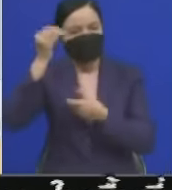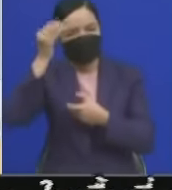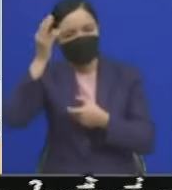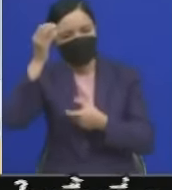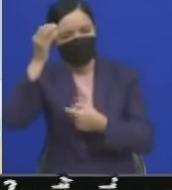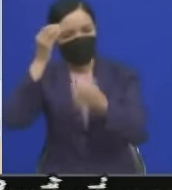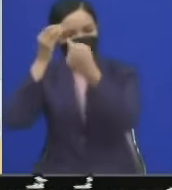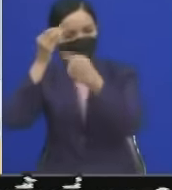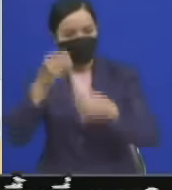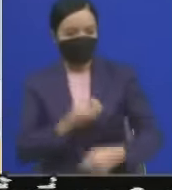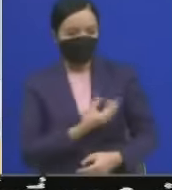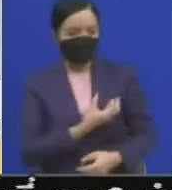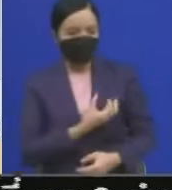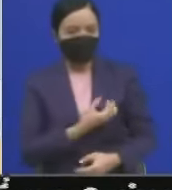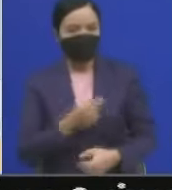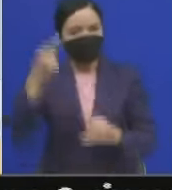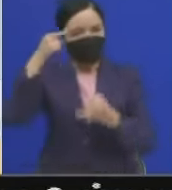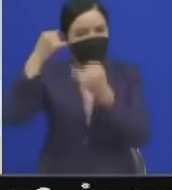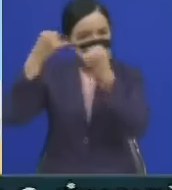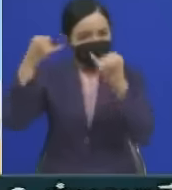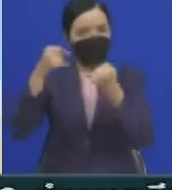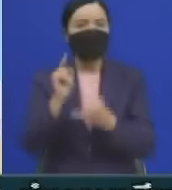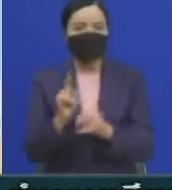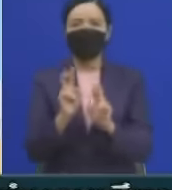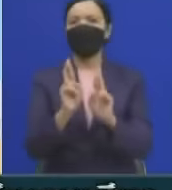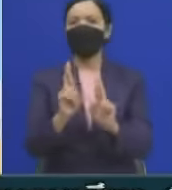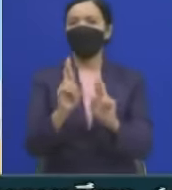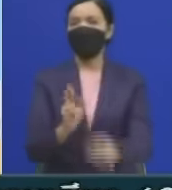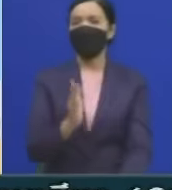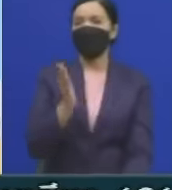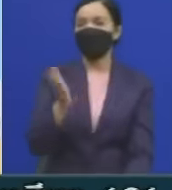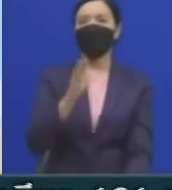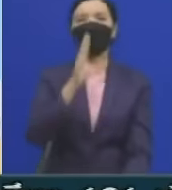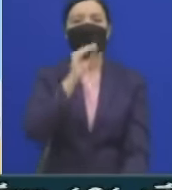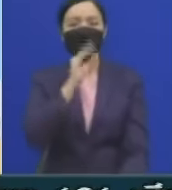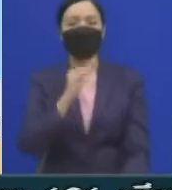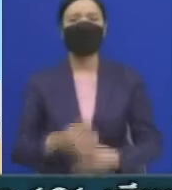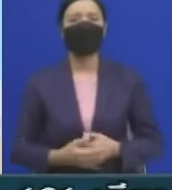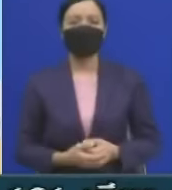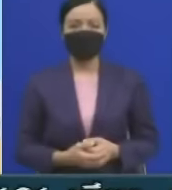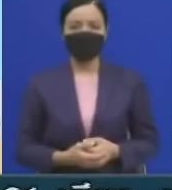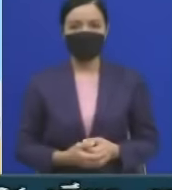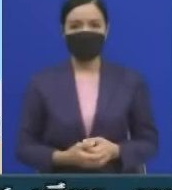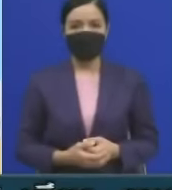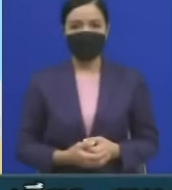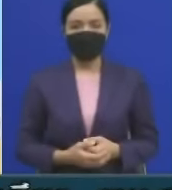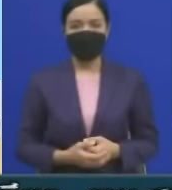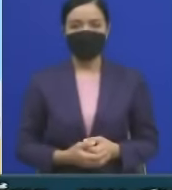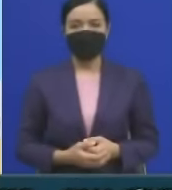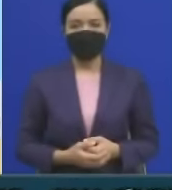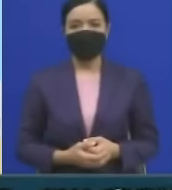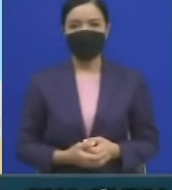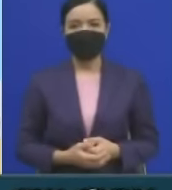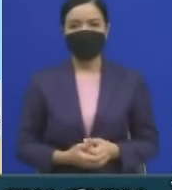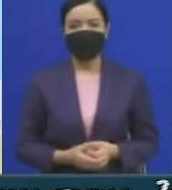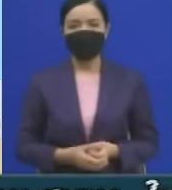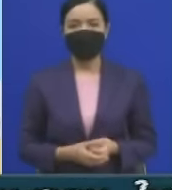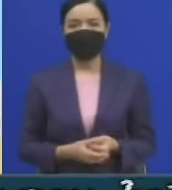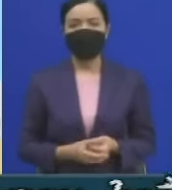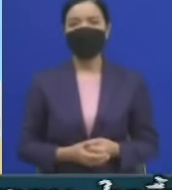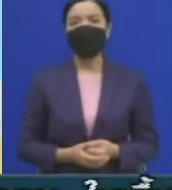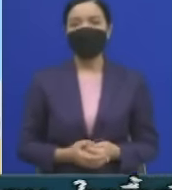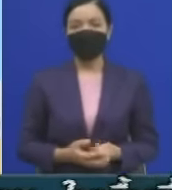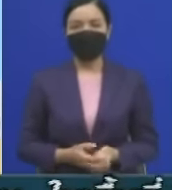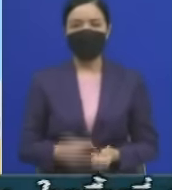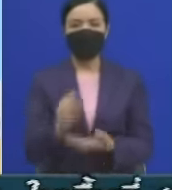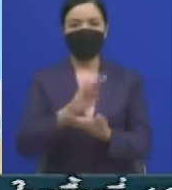แล้วก็ระบบประสาทเดี๋ยวฟังเพิ่มเติมจากคุณหมออดิสัยนะคะ ทั้งการเตรียมเตียงเนี่ยสองอันนะครับใน